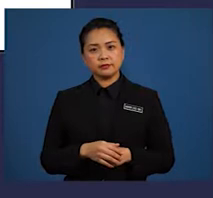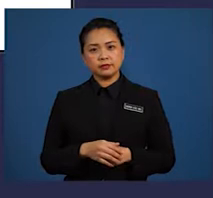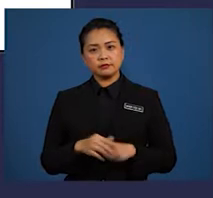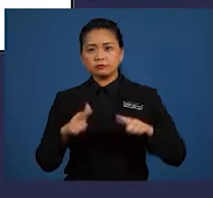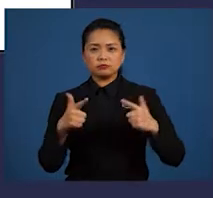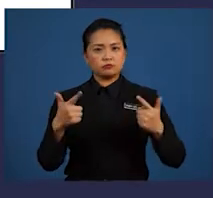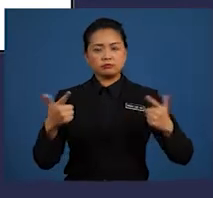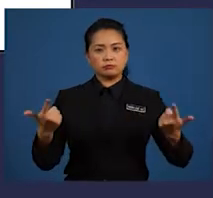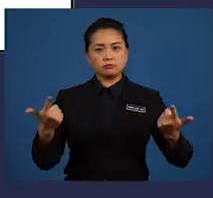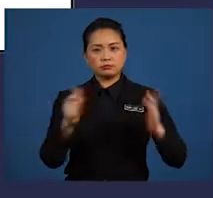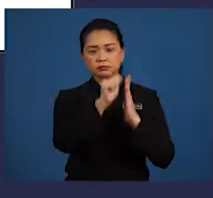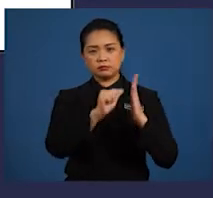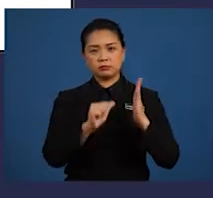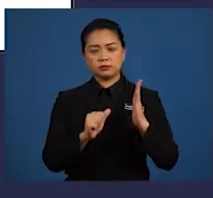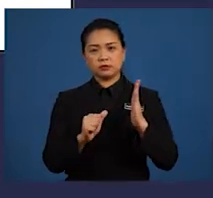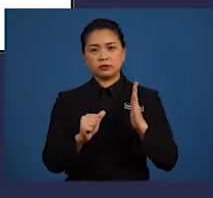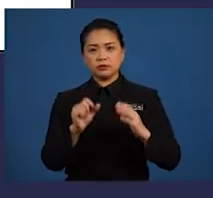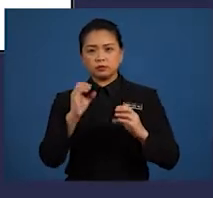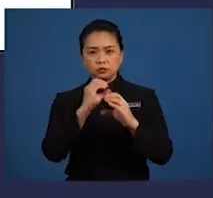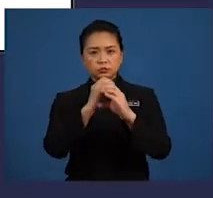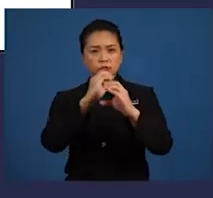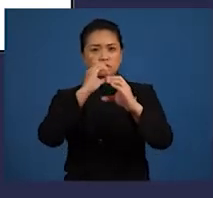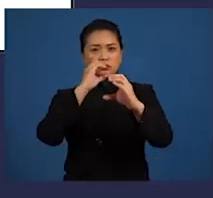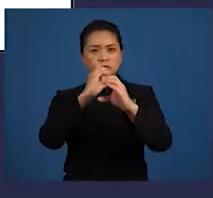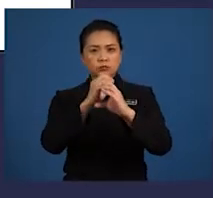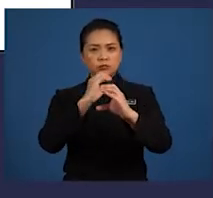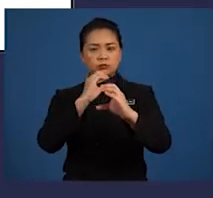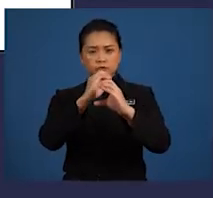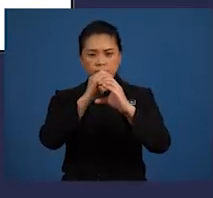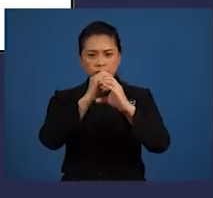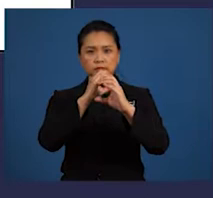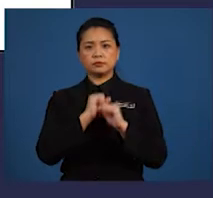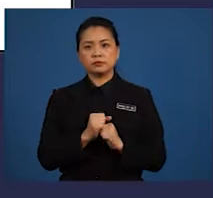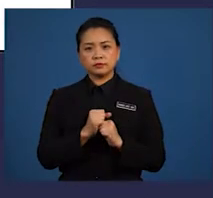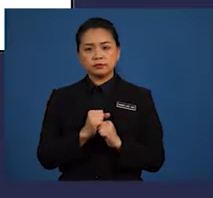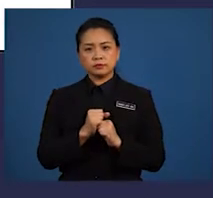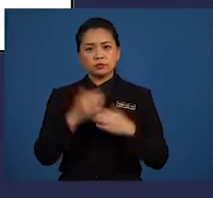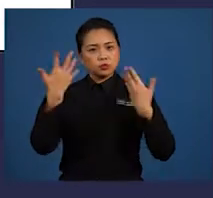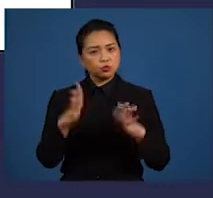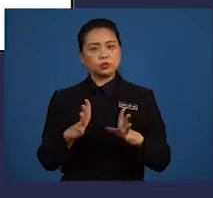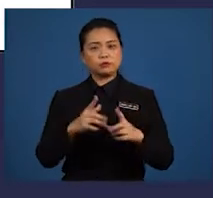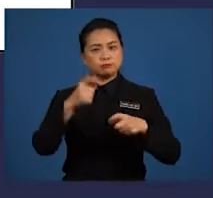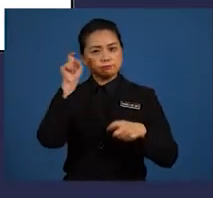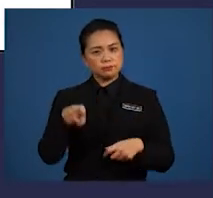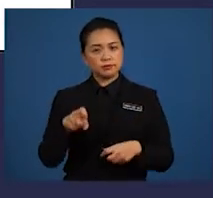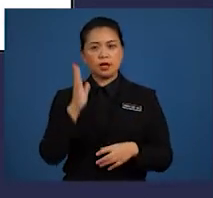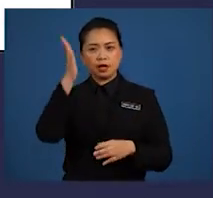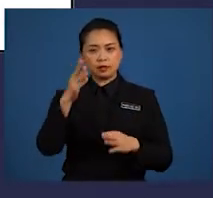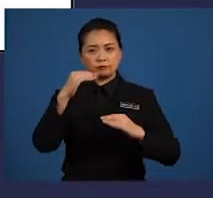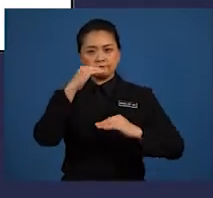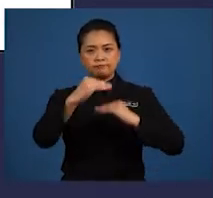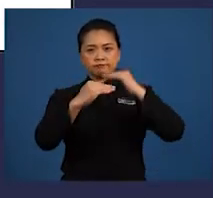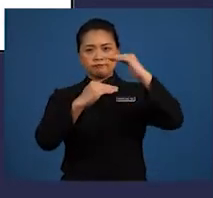kepelbagaian jenis animasi sebutin zoom in zoom out dan sebagainya sudah tentu akan